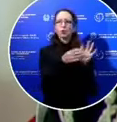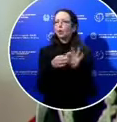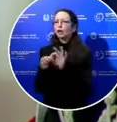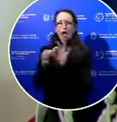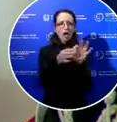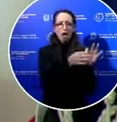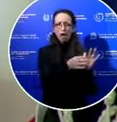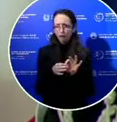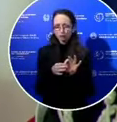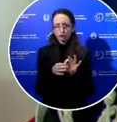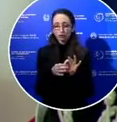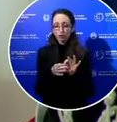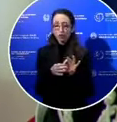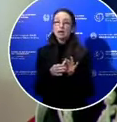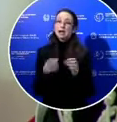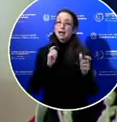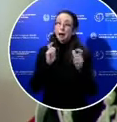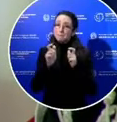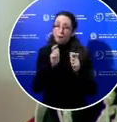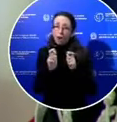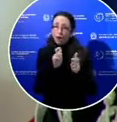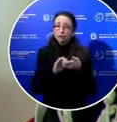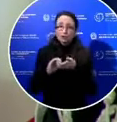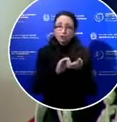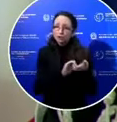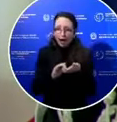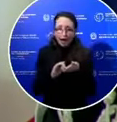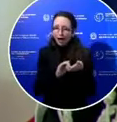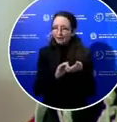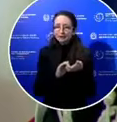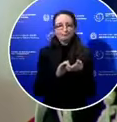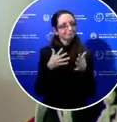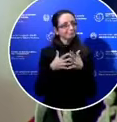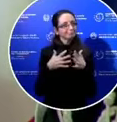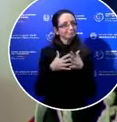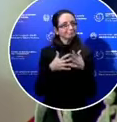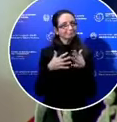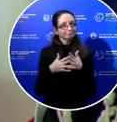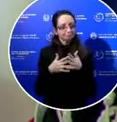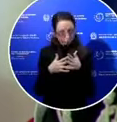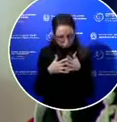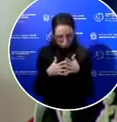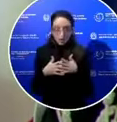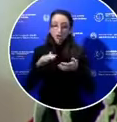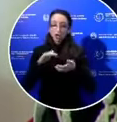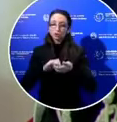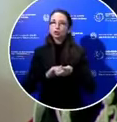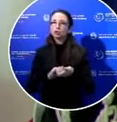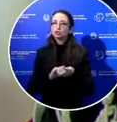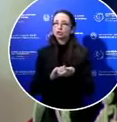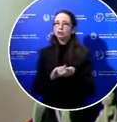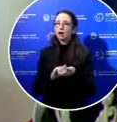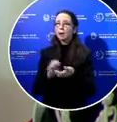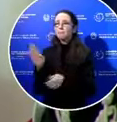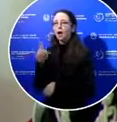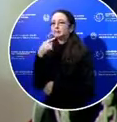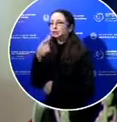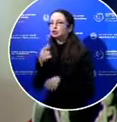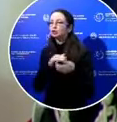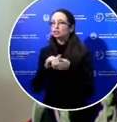siano proprio i rapporti sociali, che sembrano annaspare in quella che Bauman definisce società liquida. Quello